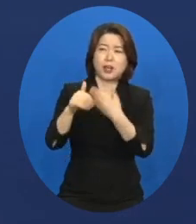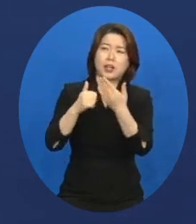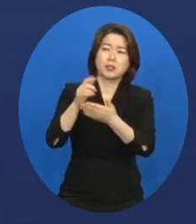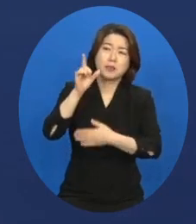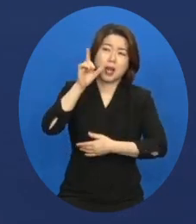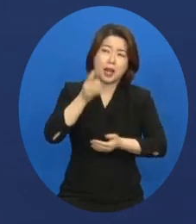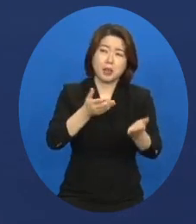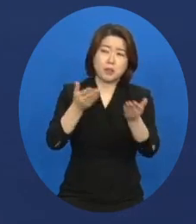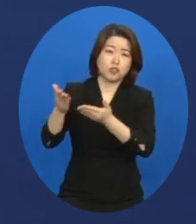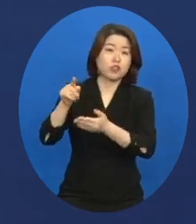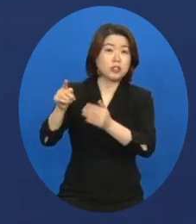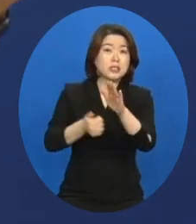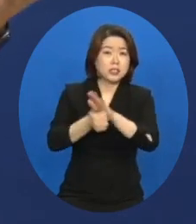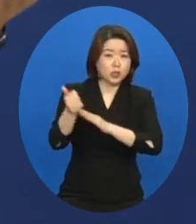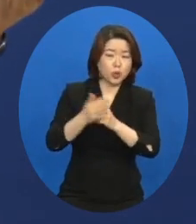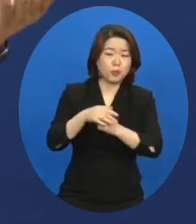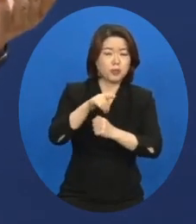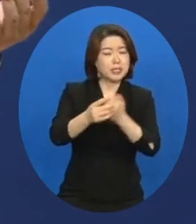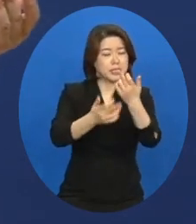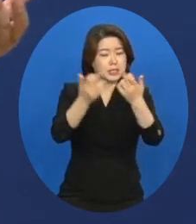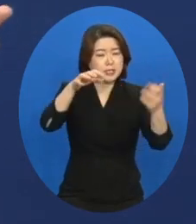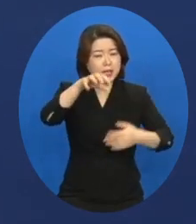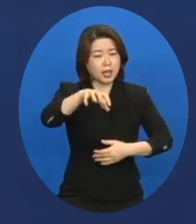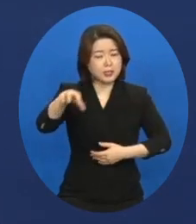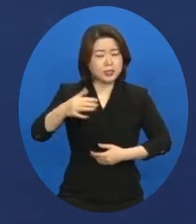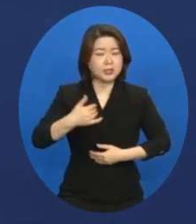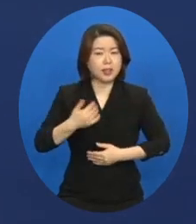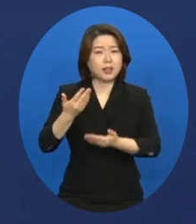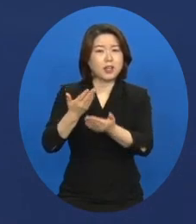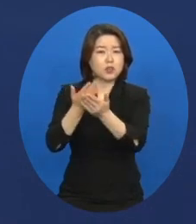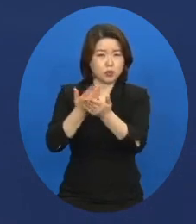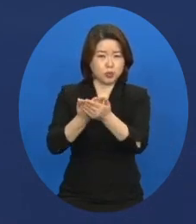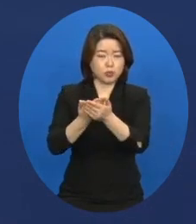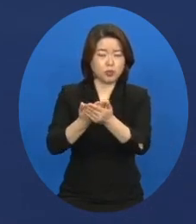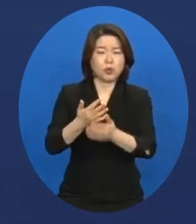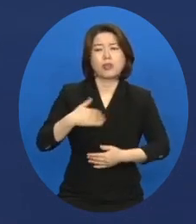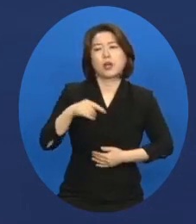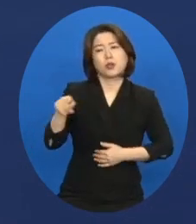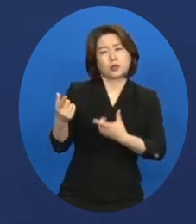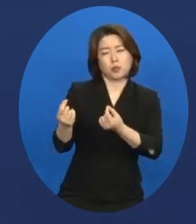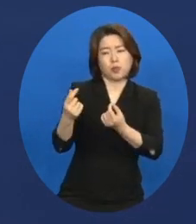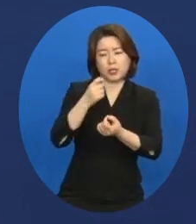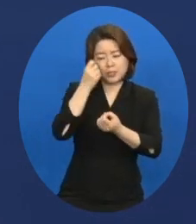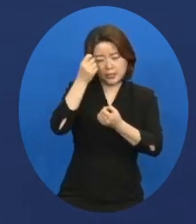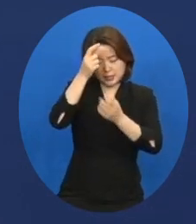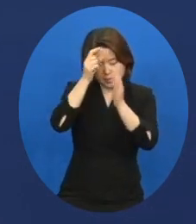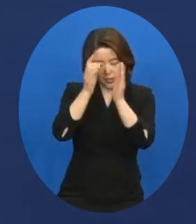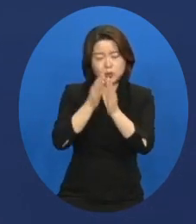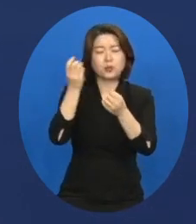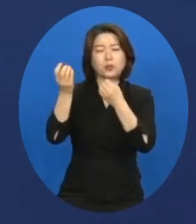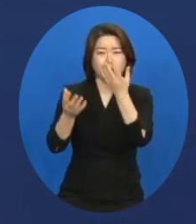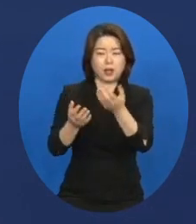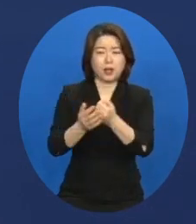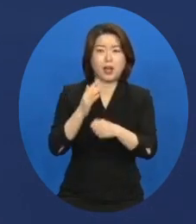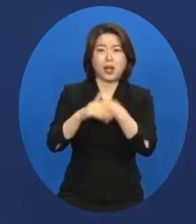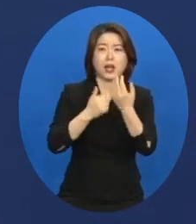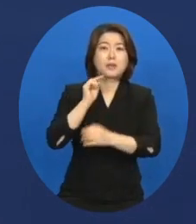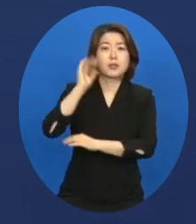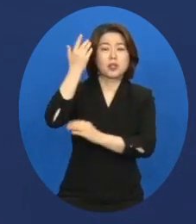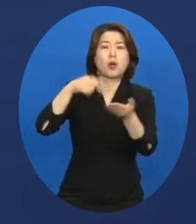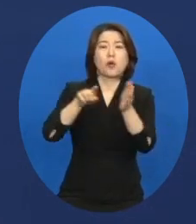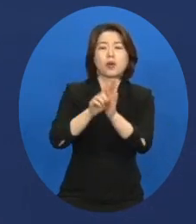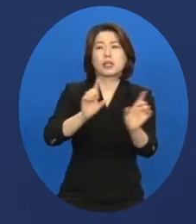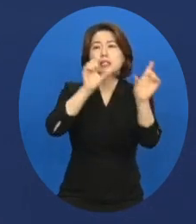그 소원 이 산지를 내게 주소서. 저도 그렇게 기도합니다. 하나님 영광 위에 살게 해